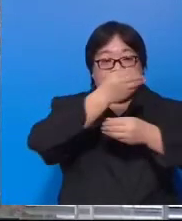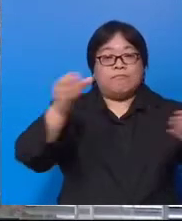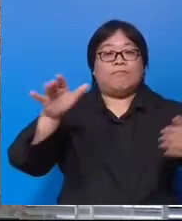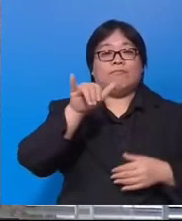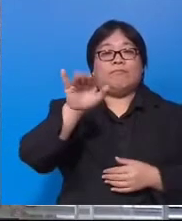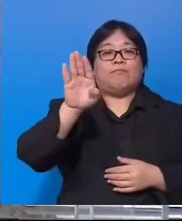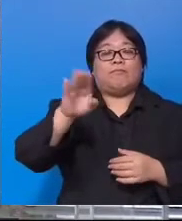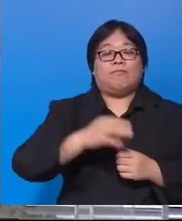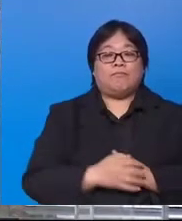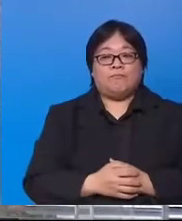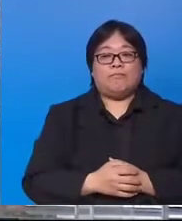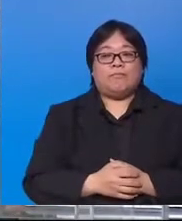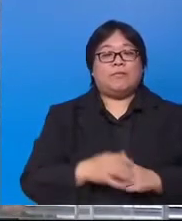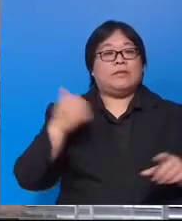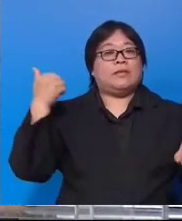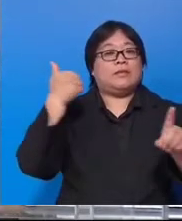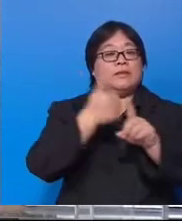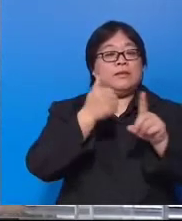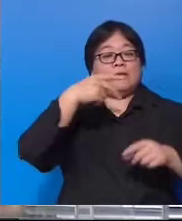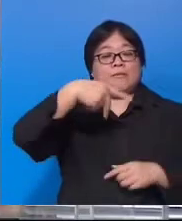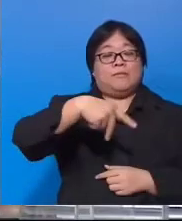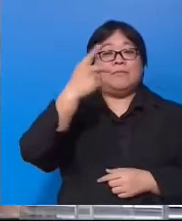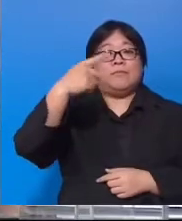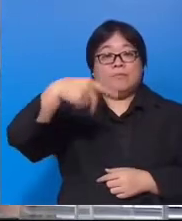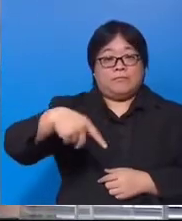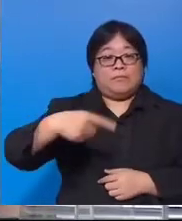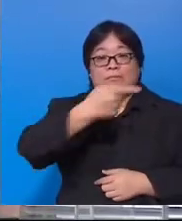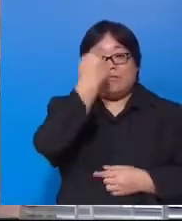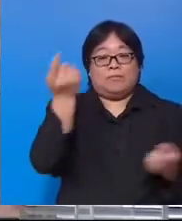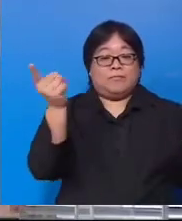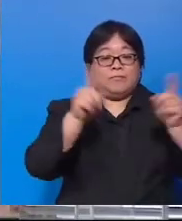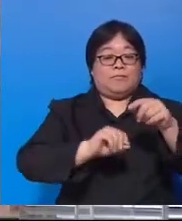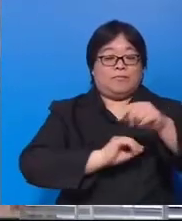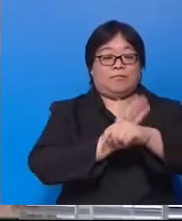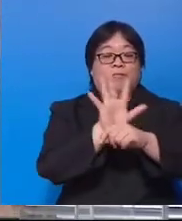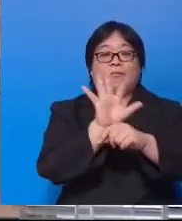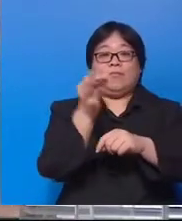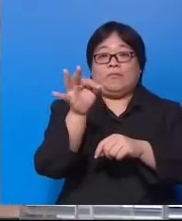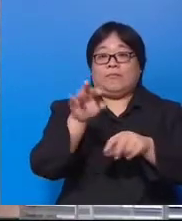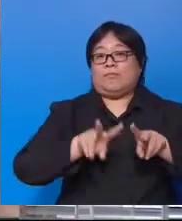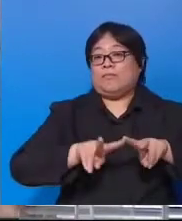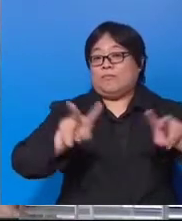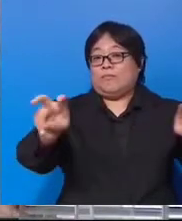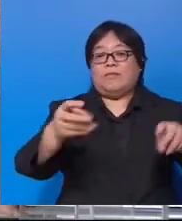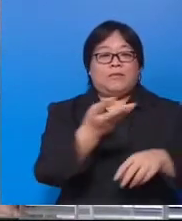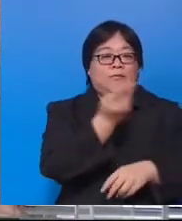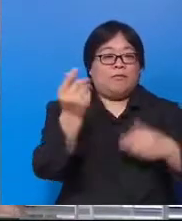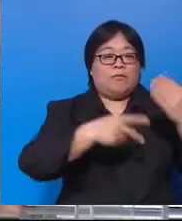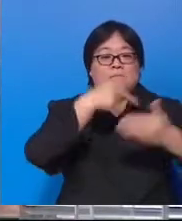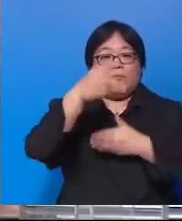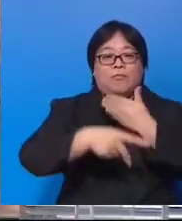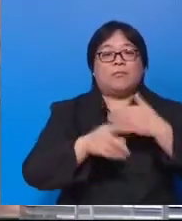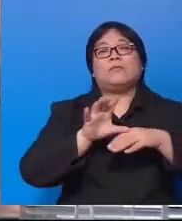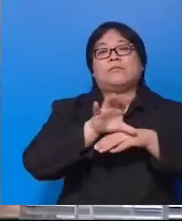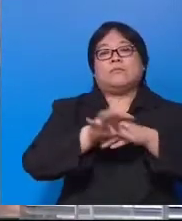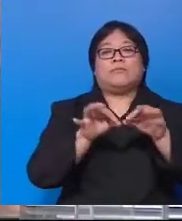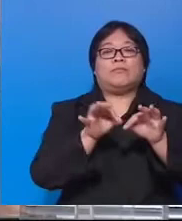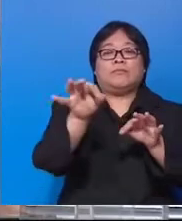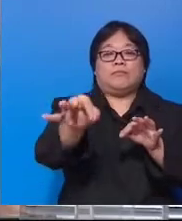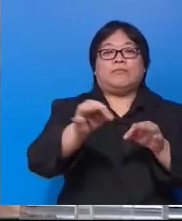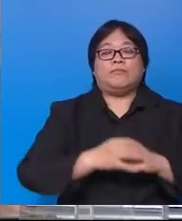yang berhormat juga, disebabkan Perintah Kawalan Pergerakan akibat pandemik COVID-19 tahun ini, beberapa program yang telah dirancang terpaksa